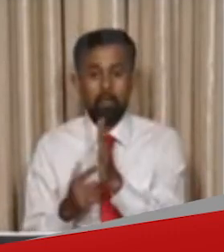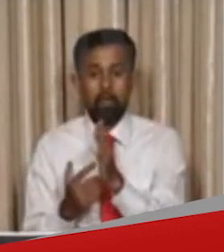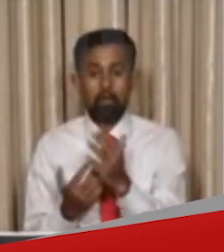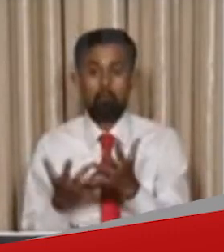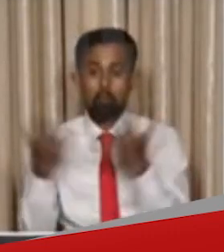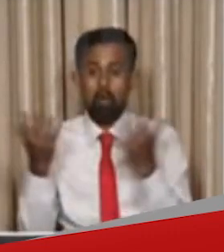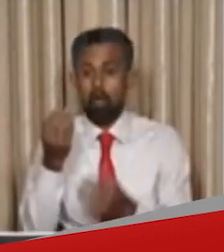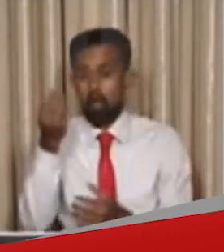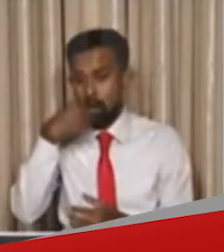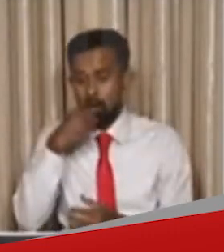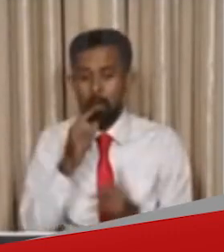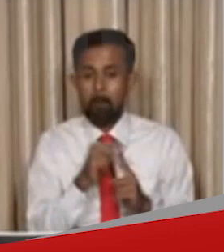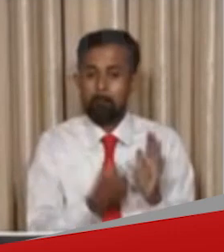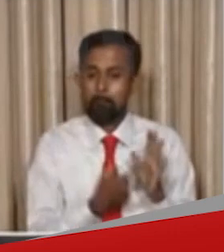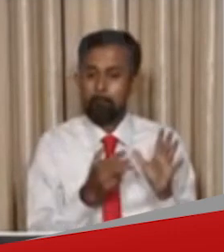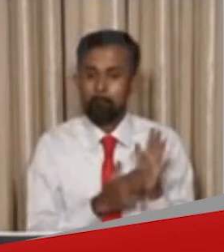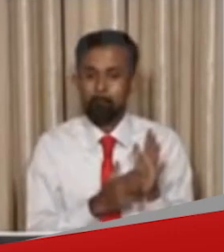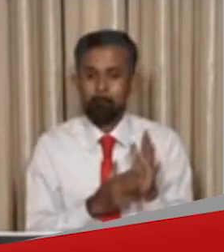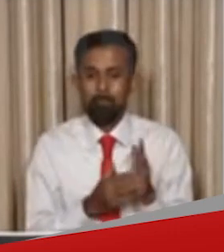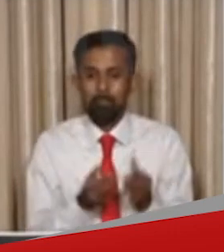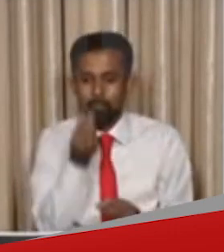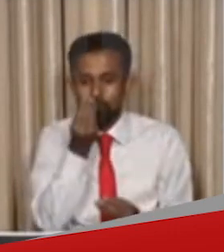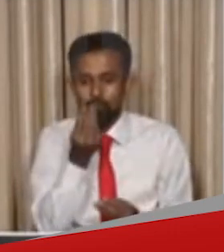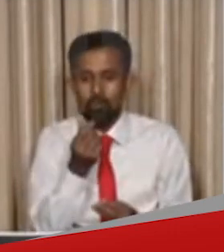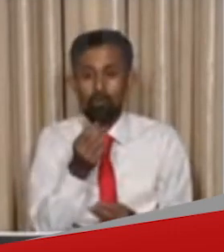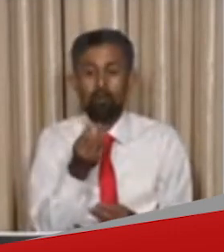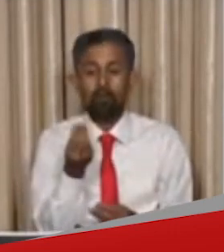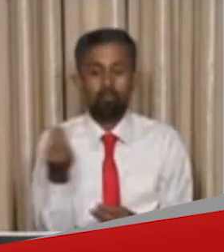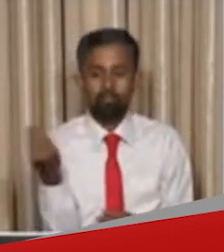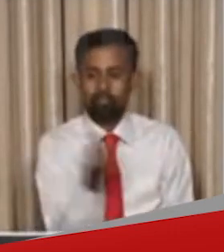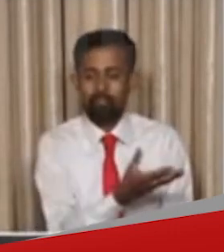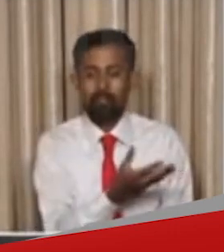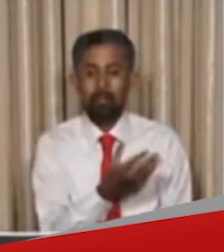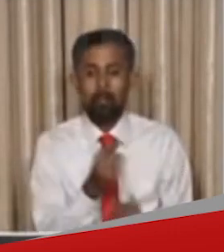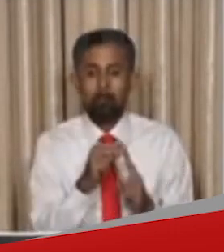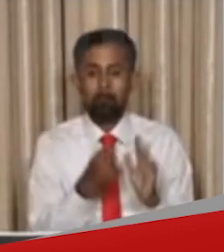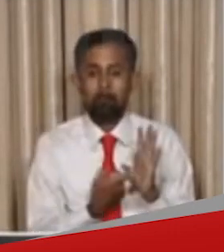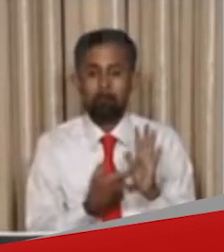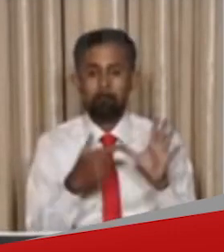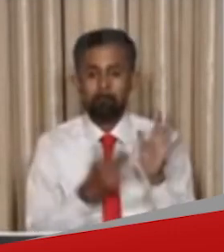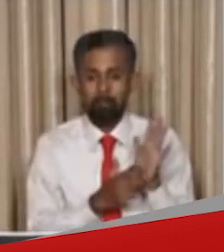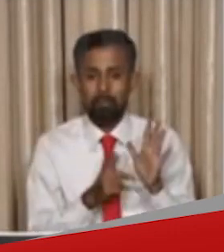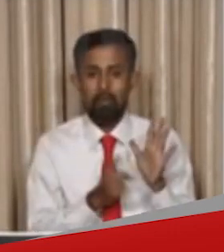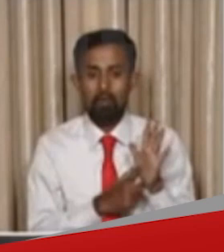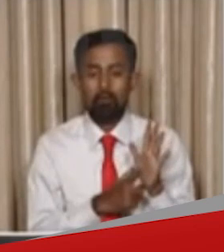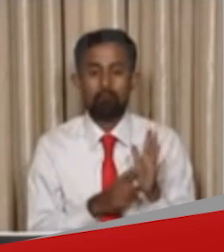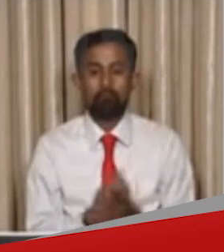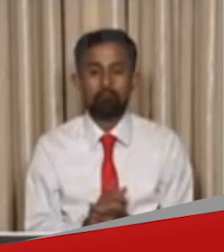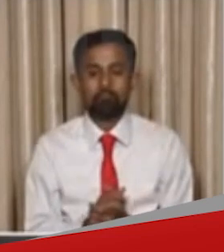නම් මේකෙන් ප්‍රේමලාල් ජයසේකරටත් වීල් බරෝහකින් ජරා චුට්ටක් දීලා ප්‍රේමලාල් ජයසේකර ගරුමන්තුමා අවසන්